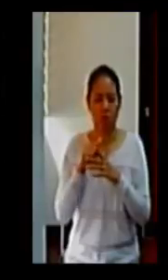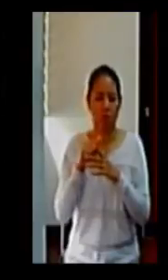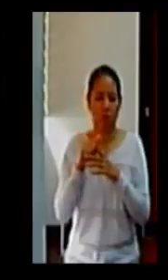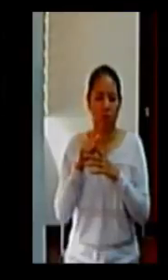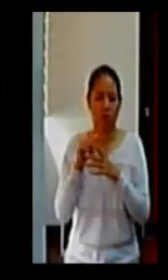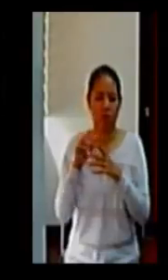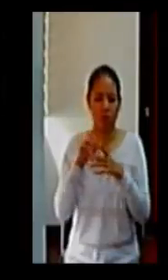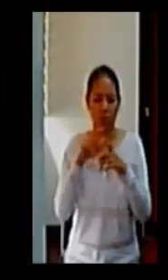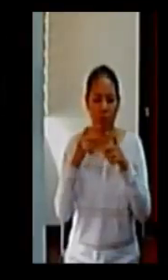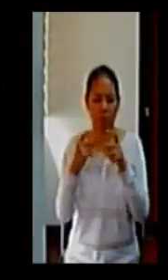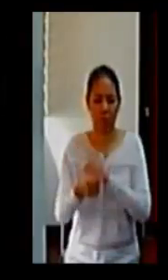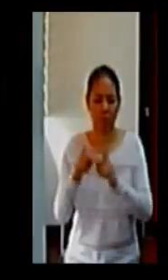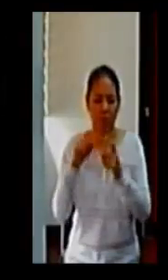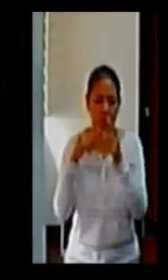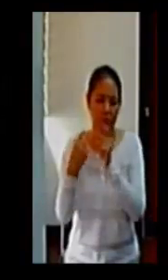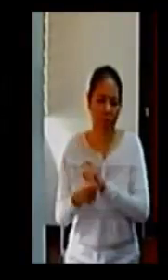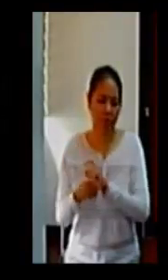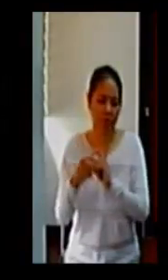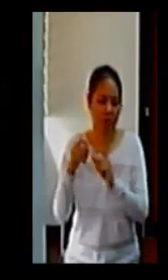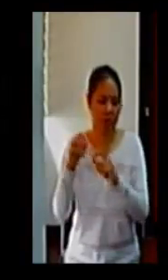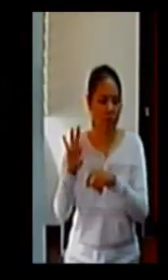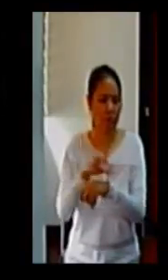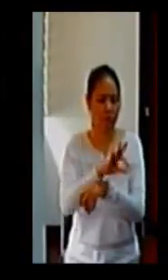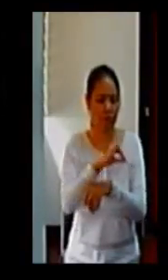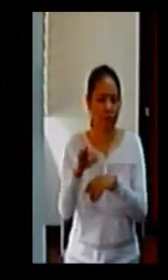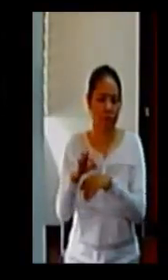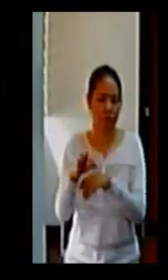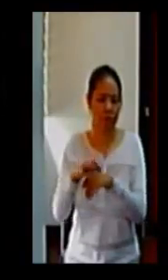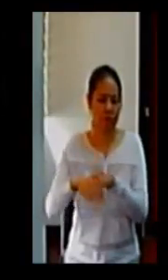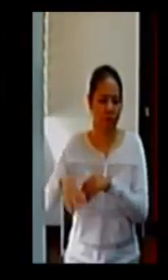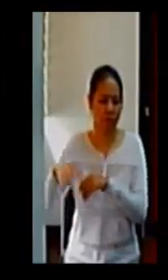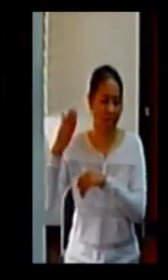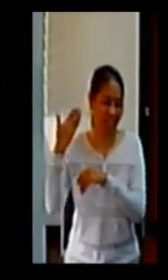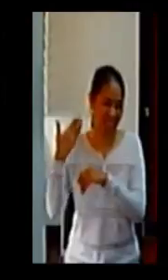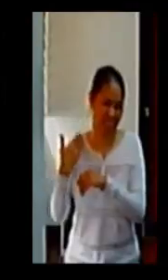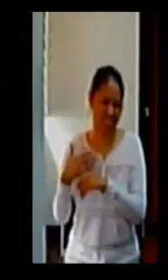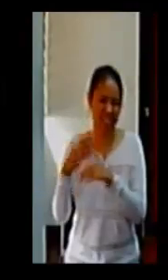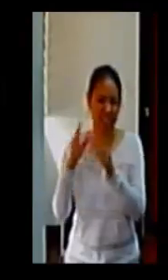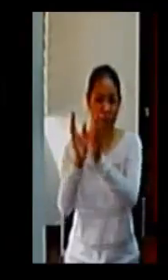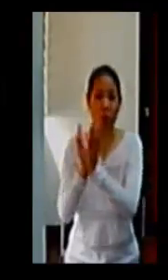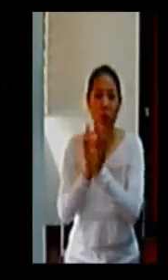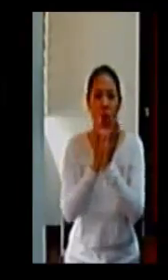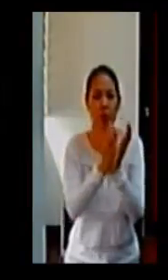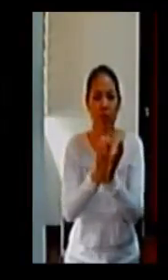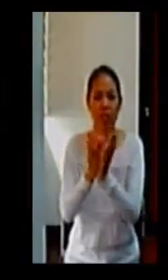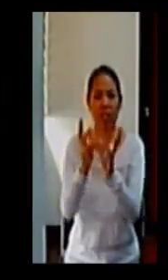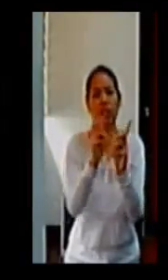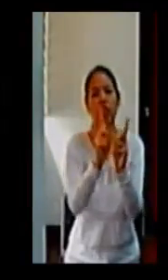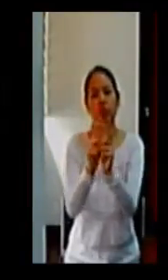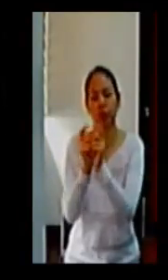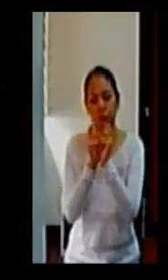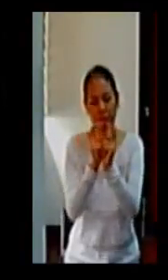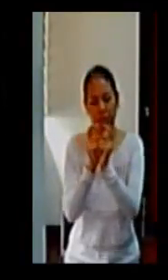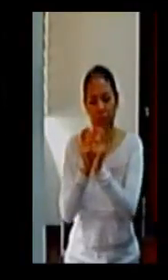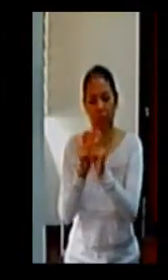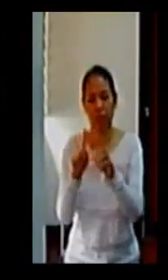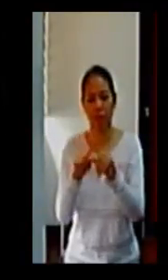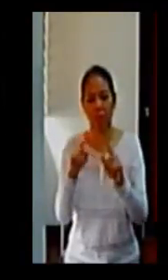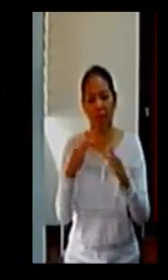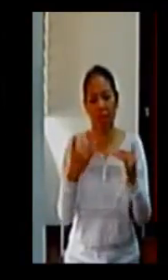tao, kasi noon, actually is a community affair. So ngayon, hindi na sabay-sabay yung mga